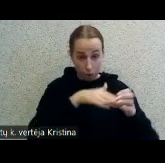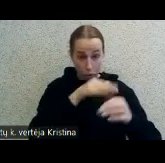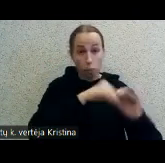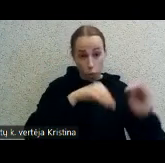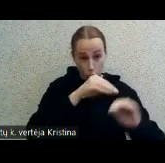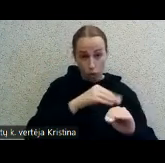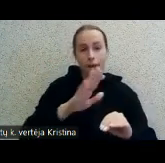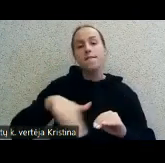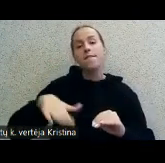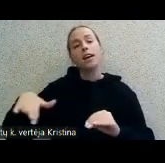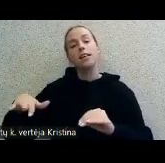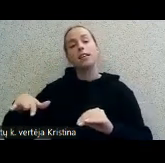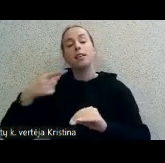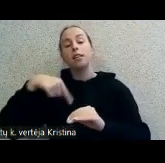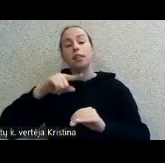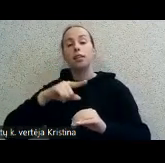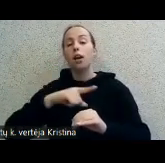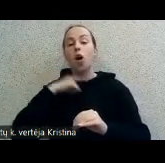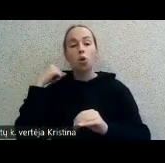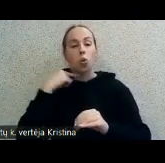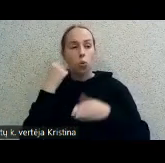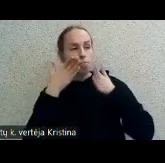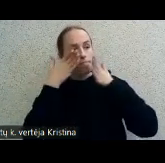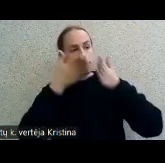labiau yra tikėtina, kad mėgausi skaitimu.